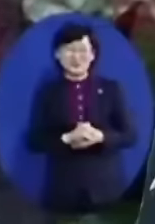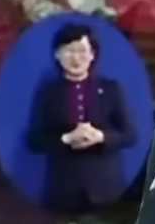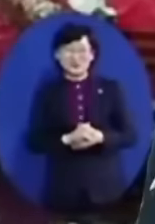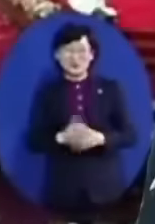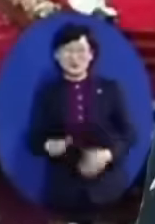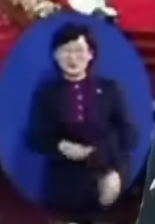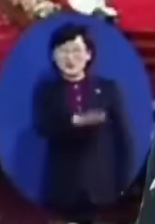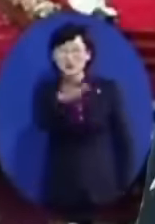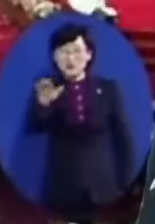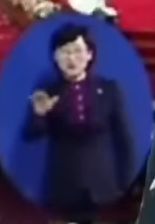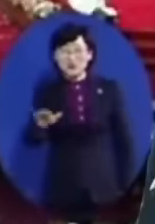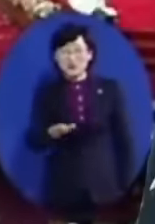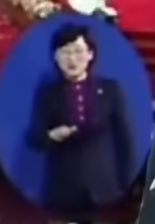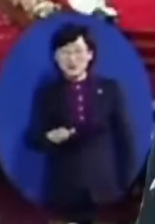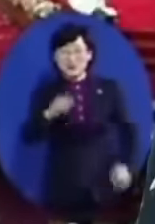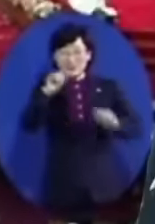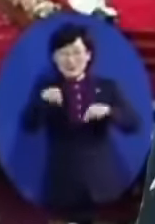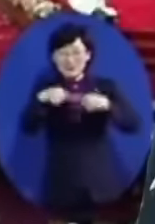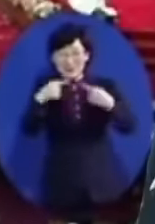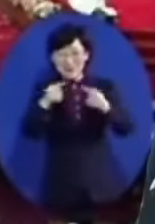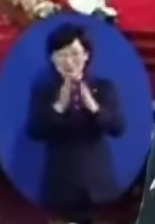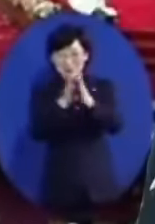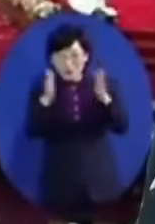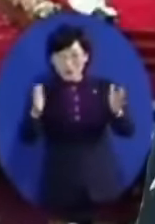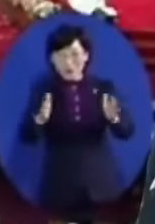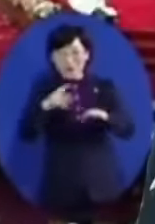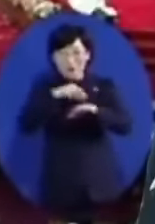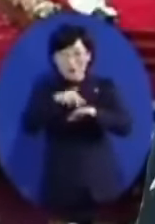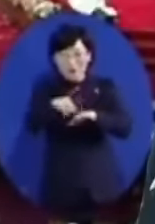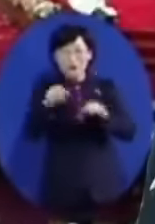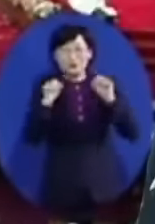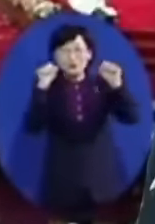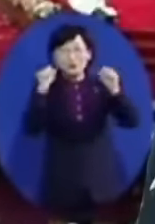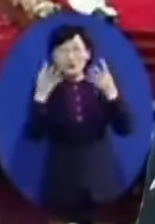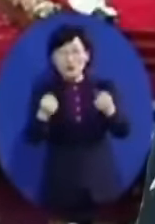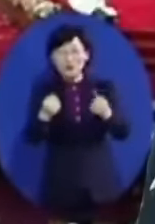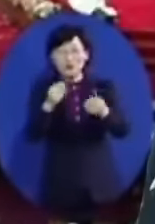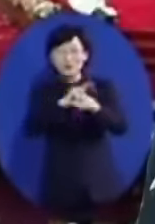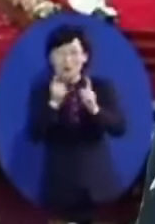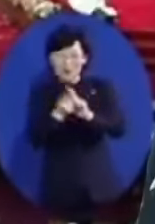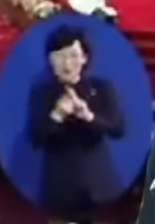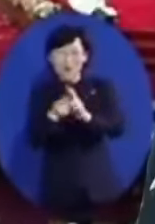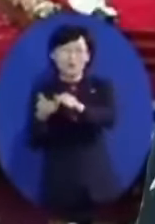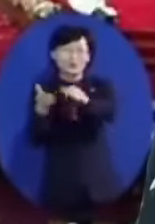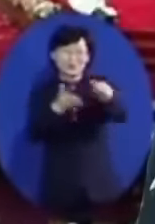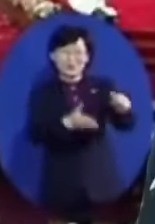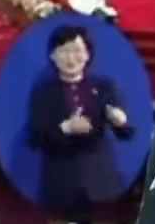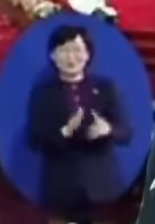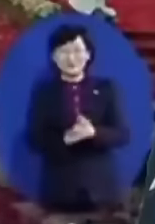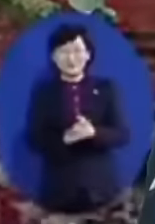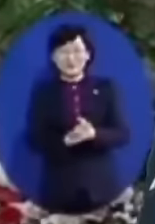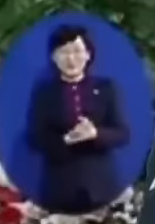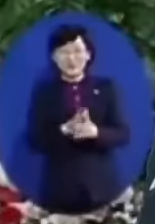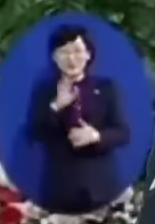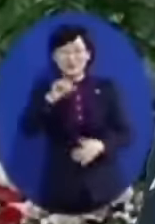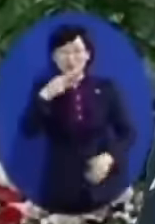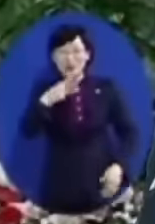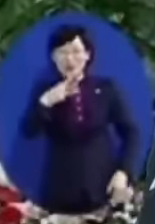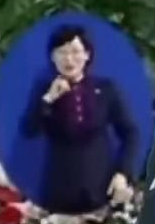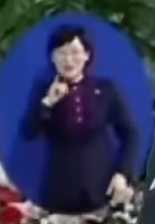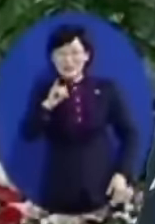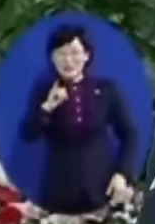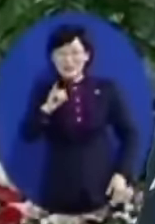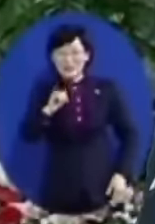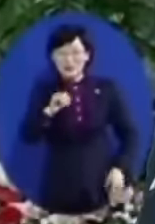우리 새해에는 걷는 운동을 많이 서로 격려해 사십시다. 빌리 그레이 목사님도 늘